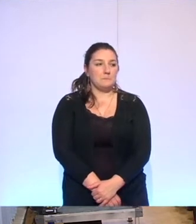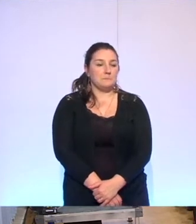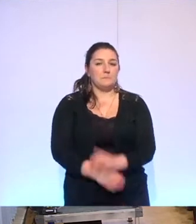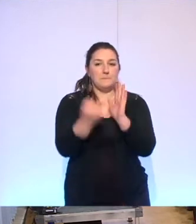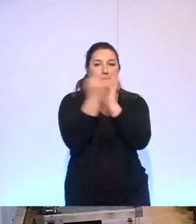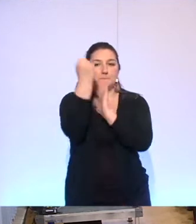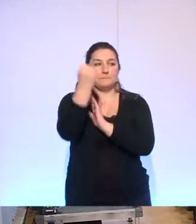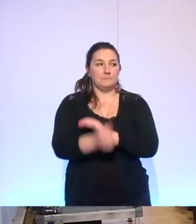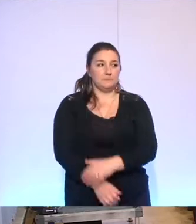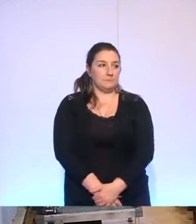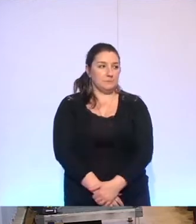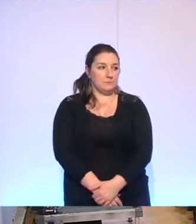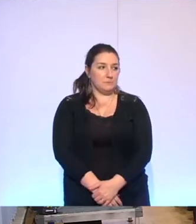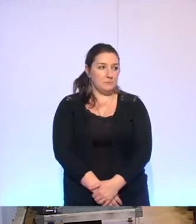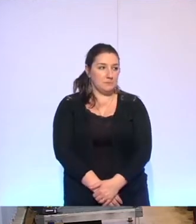Pour.